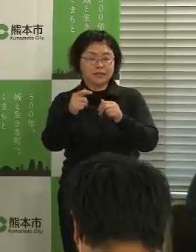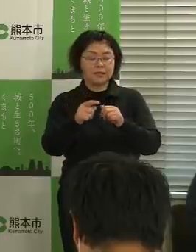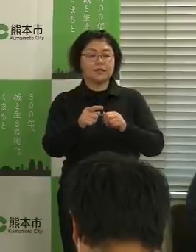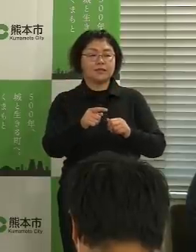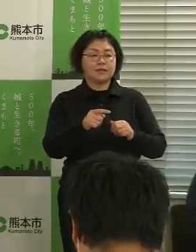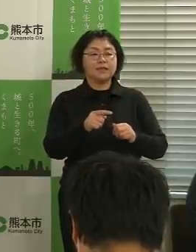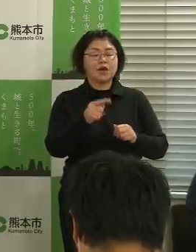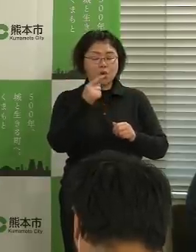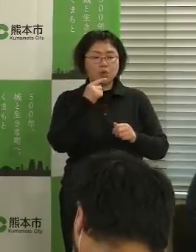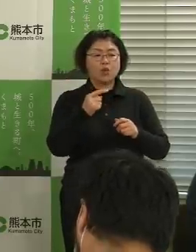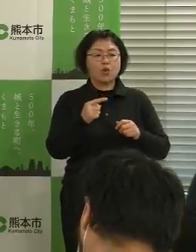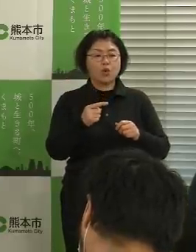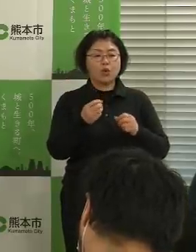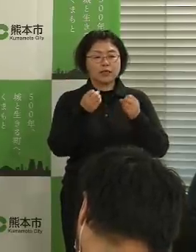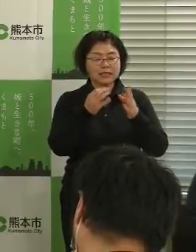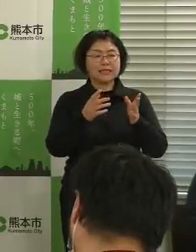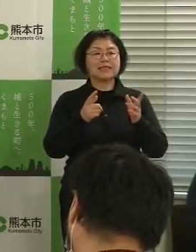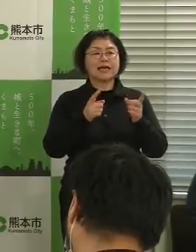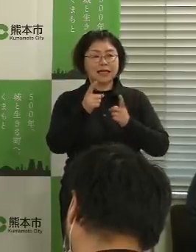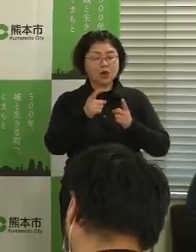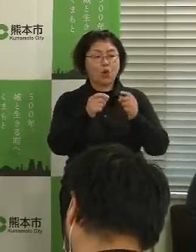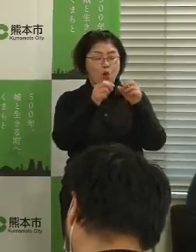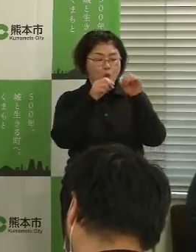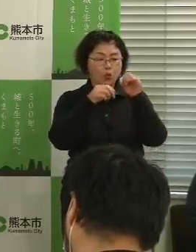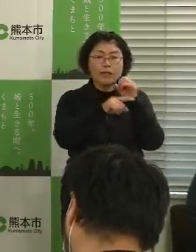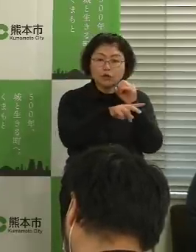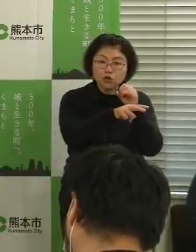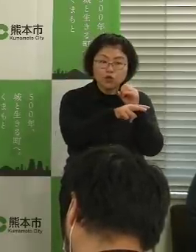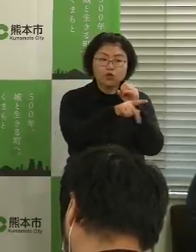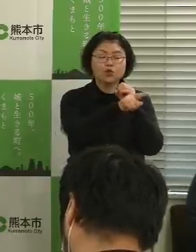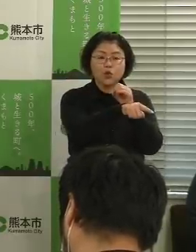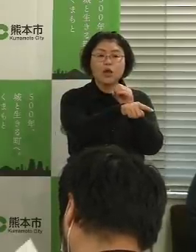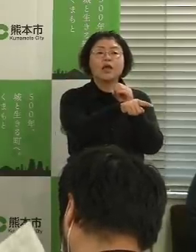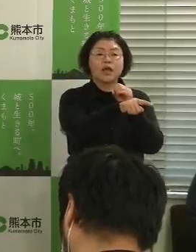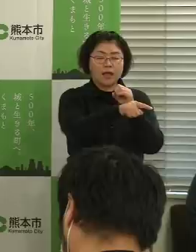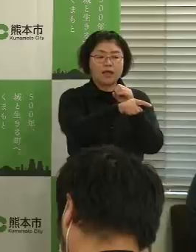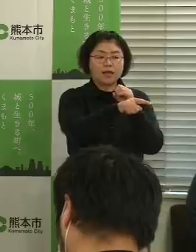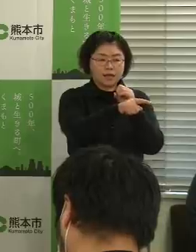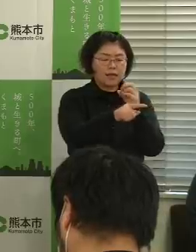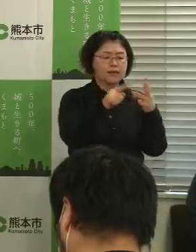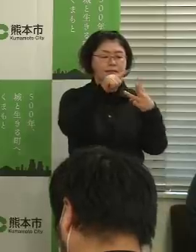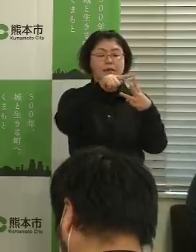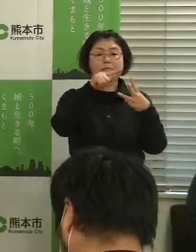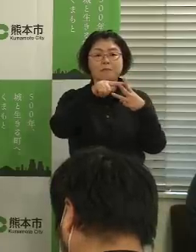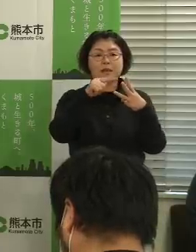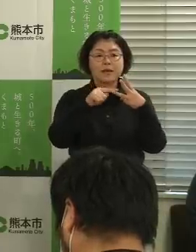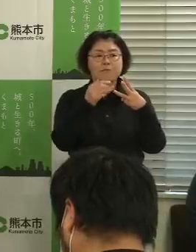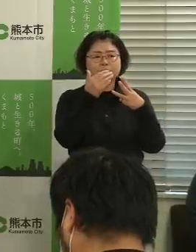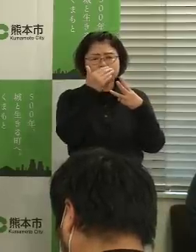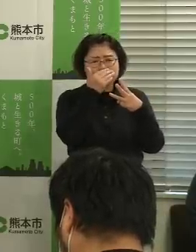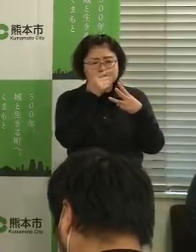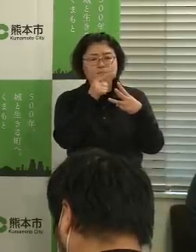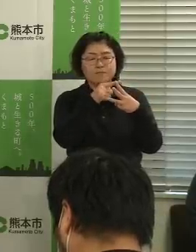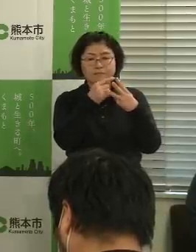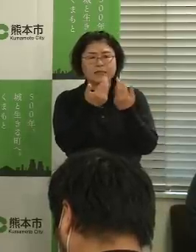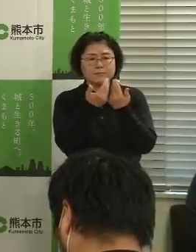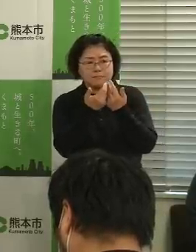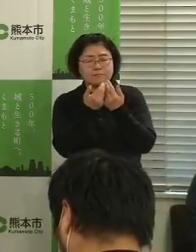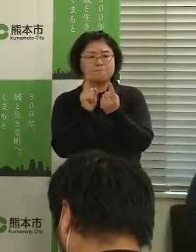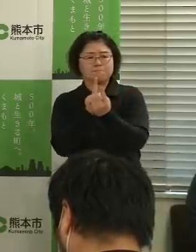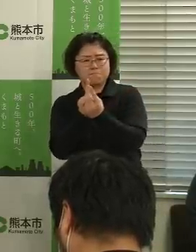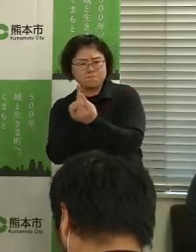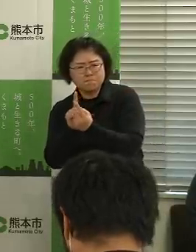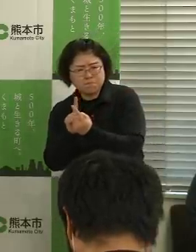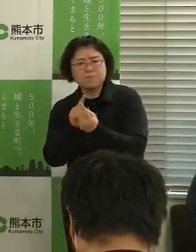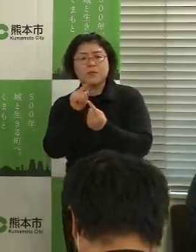スの感染拡大を防止するためには、3密状態をですね、できるだけ回避するな